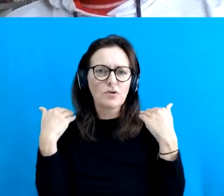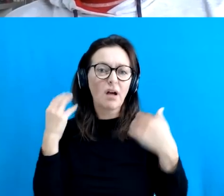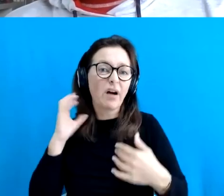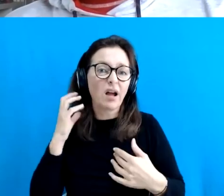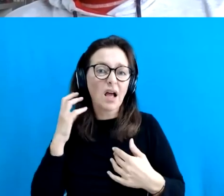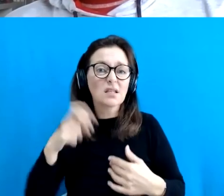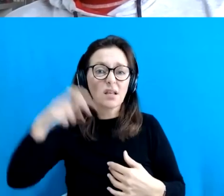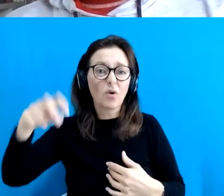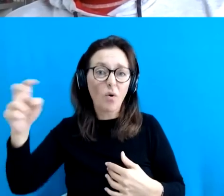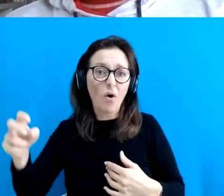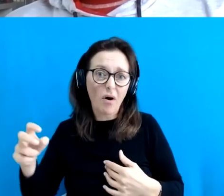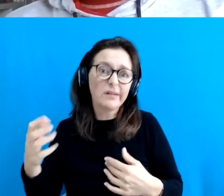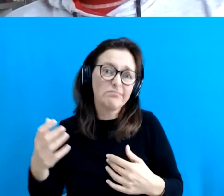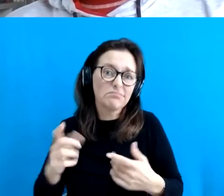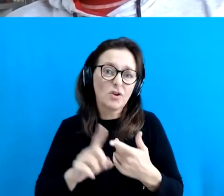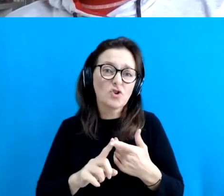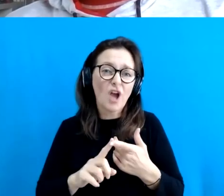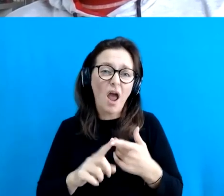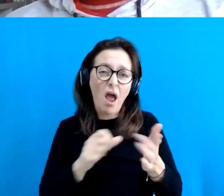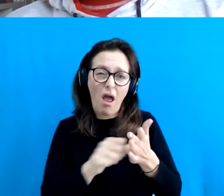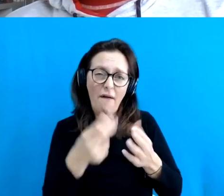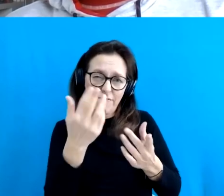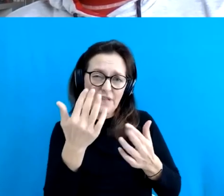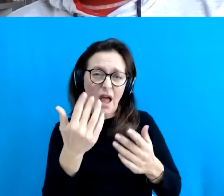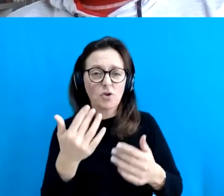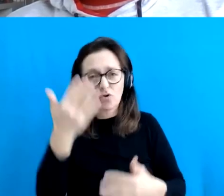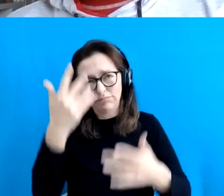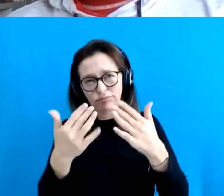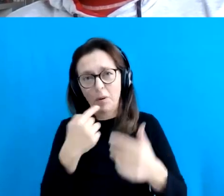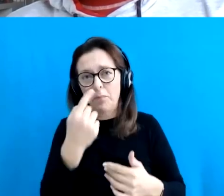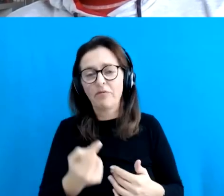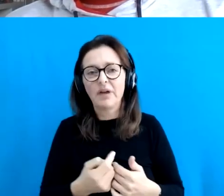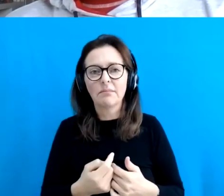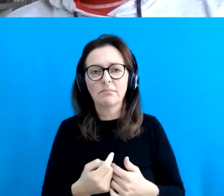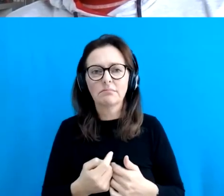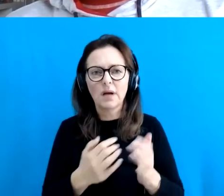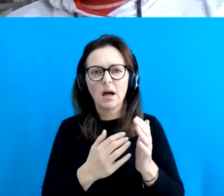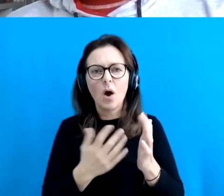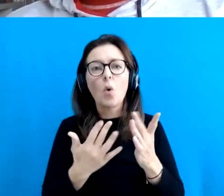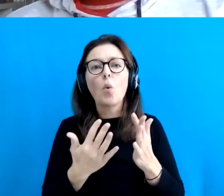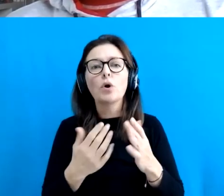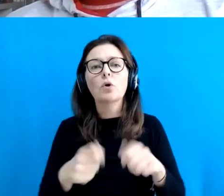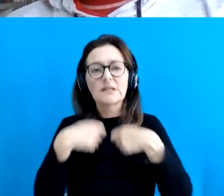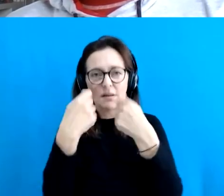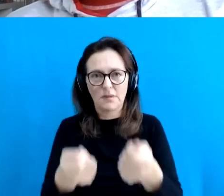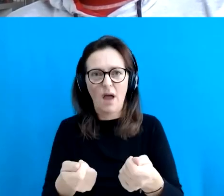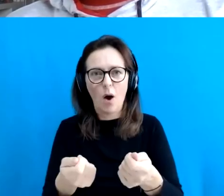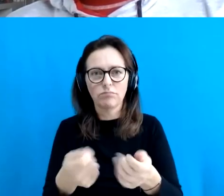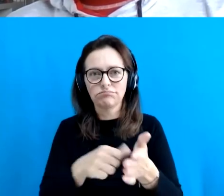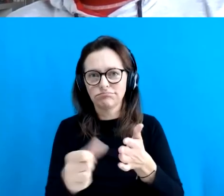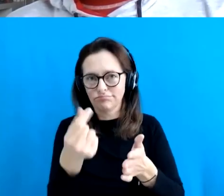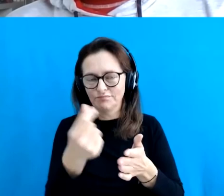karikiram, ampak za neko lažjo predstavo, kakšni vložki so to, ampak od tu naprej se mi zdi, da nekako